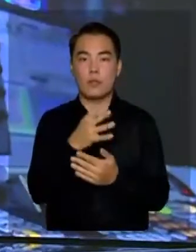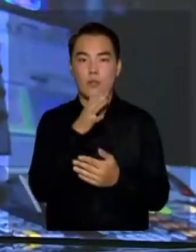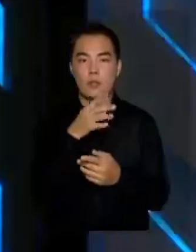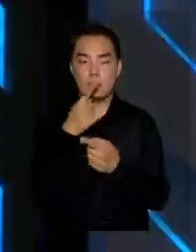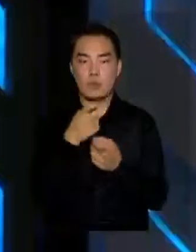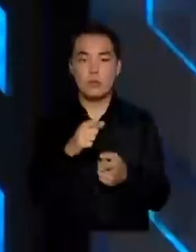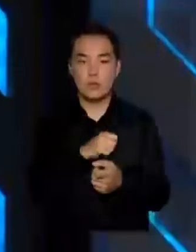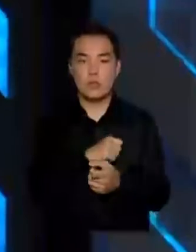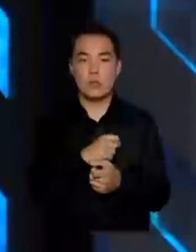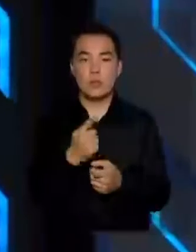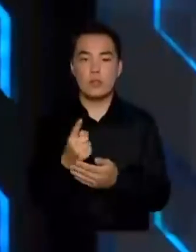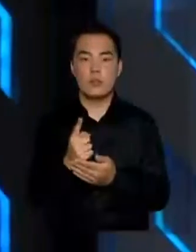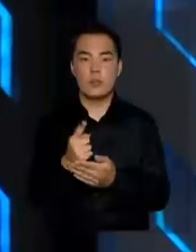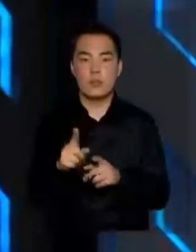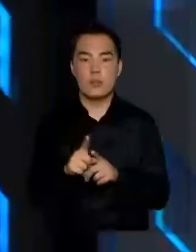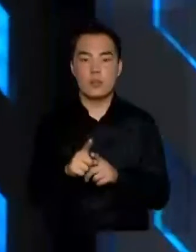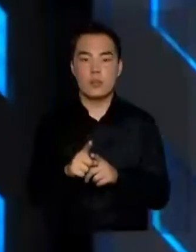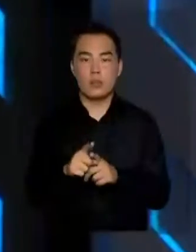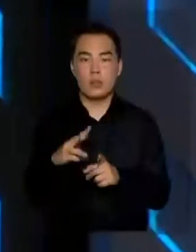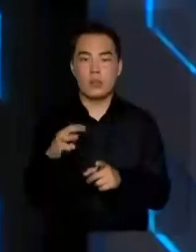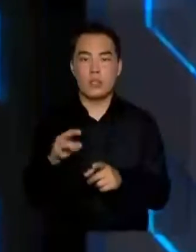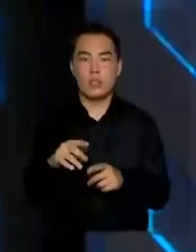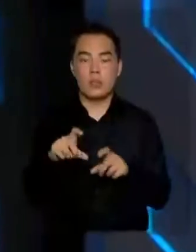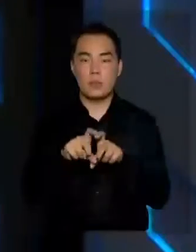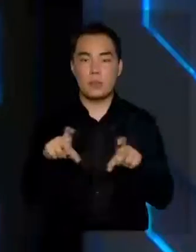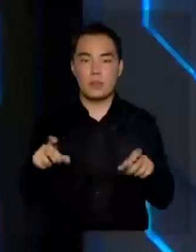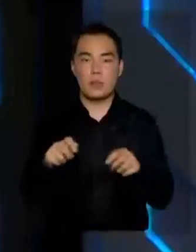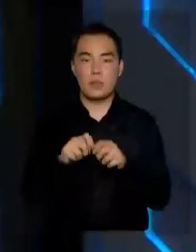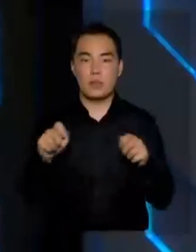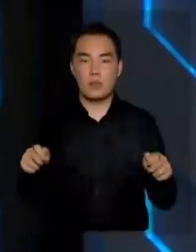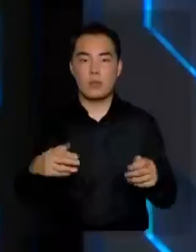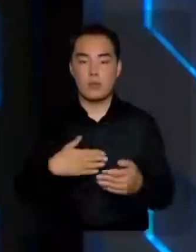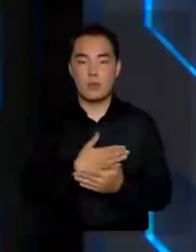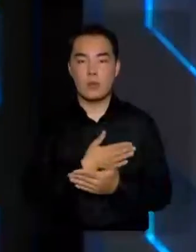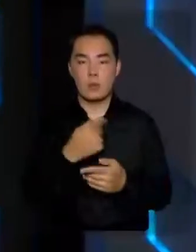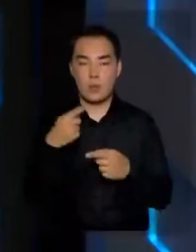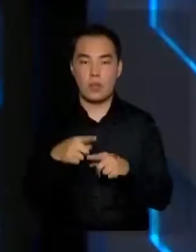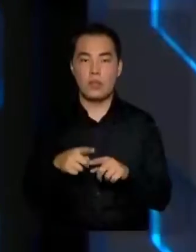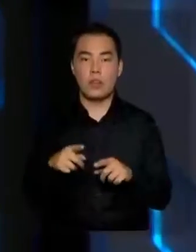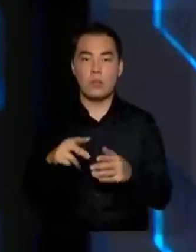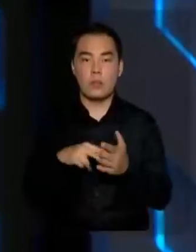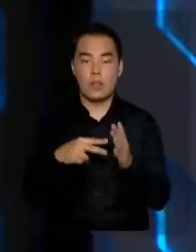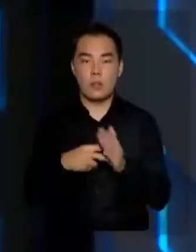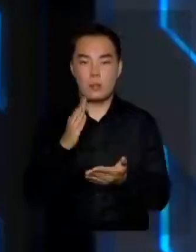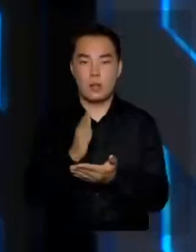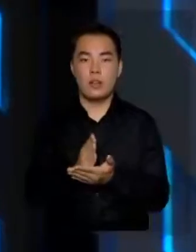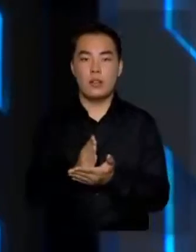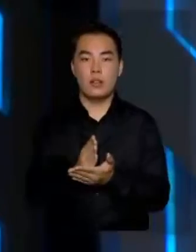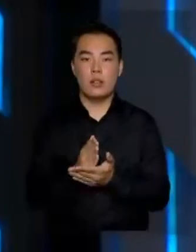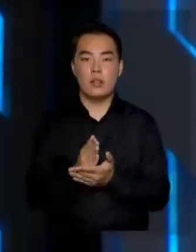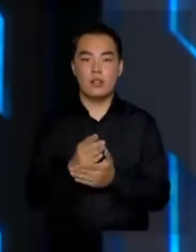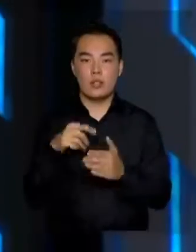айтқан едік. Бұдан бөлек елімізде медиа мектептер ашу жоспарланып отыр. Онда тек журналистердің ғана емес, кез